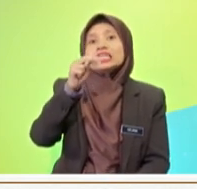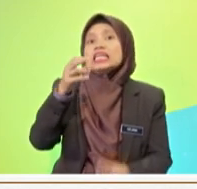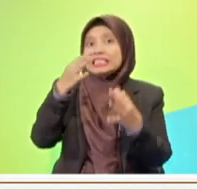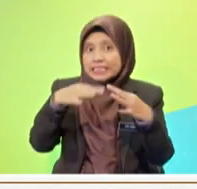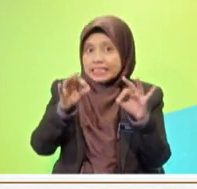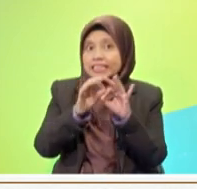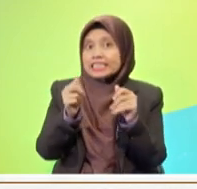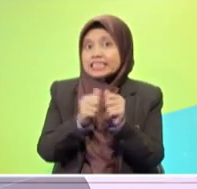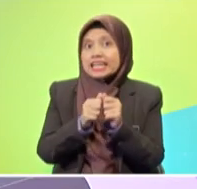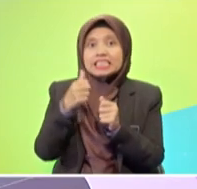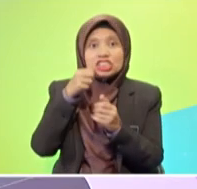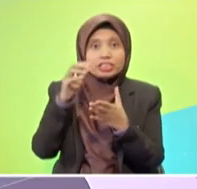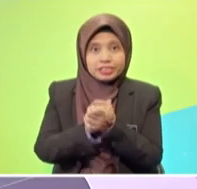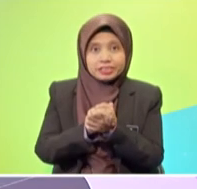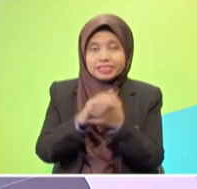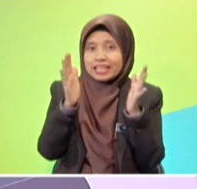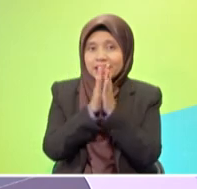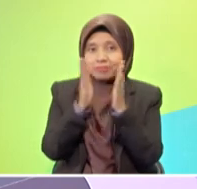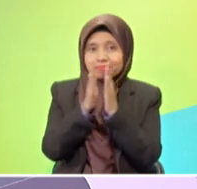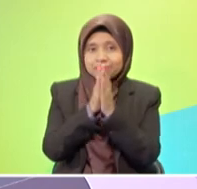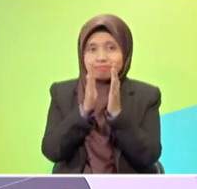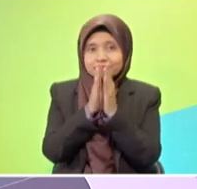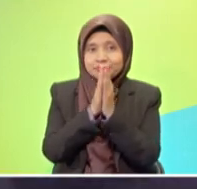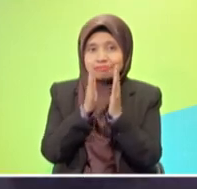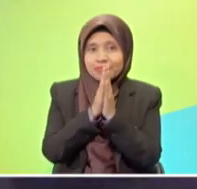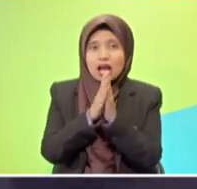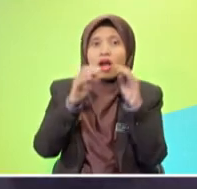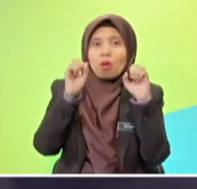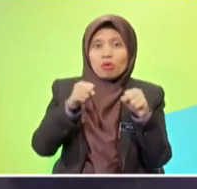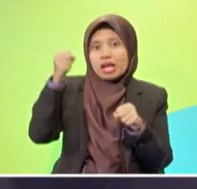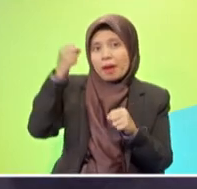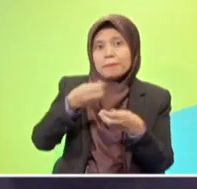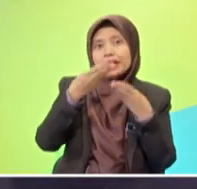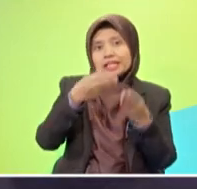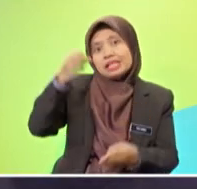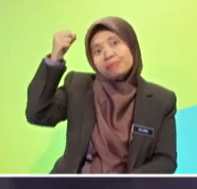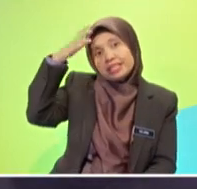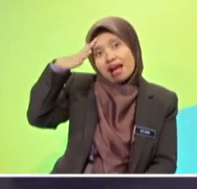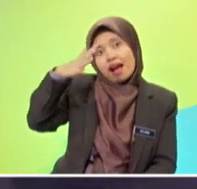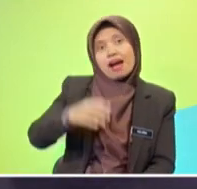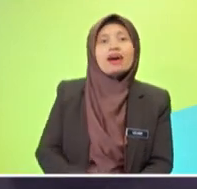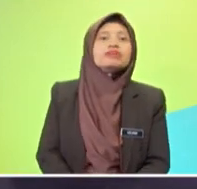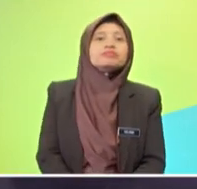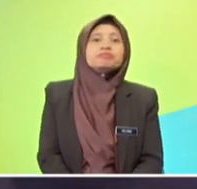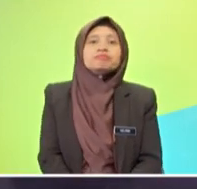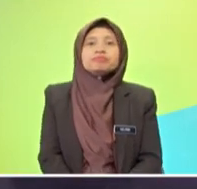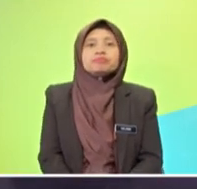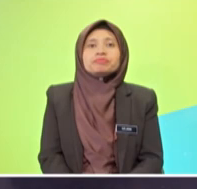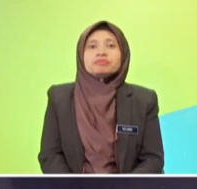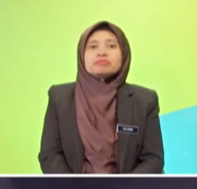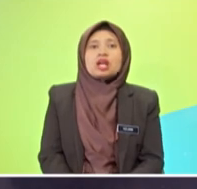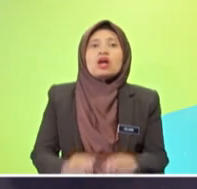Tania kepada Intan Boleh bagi bintang kepada bintang ini bintang kepada Intan